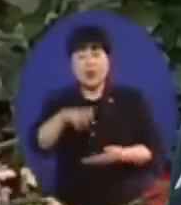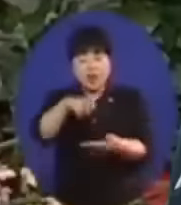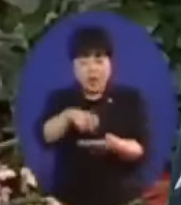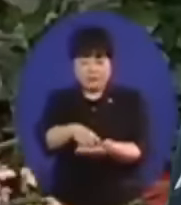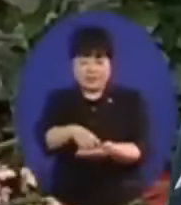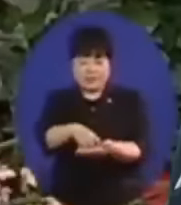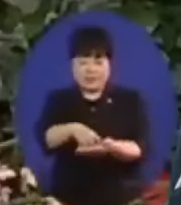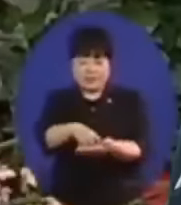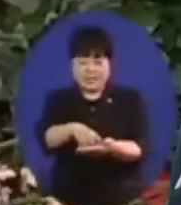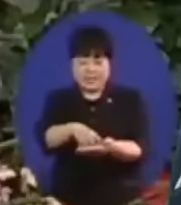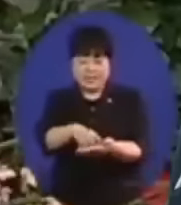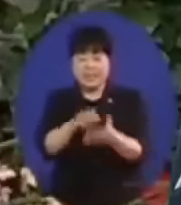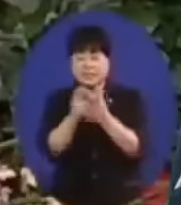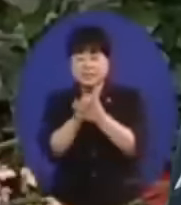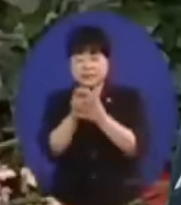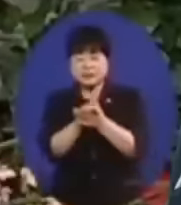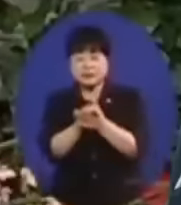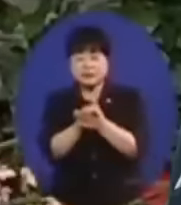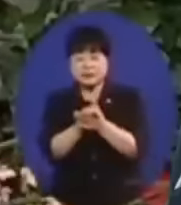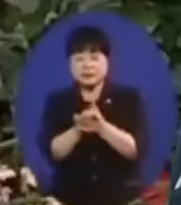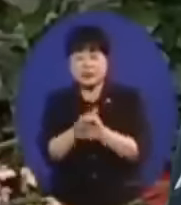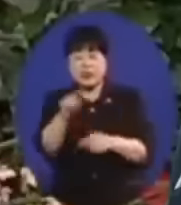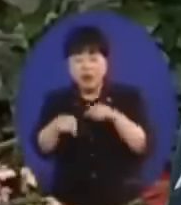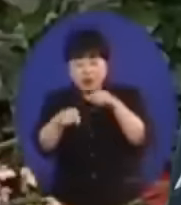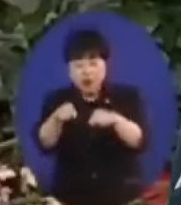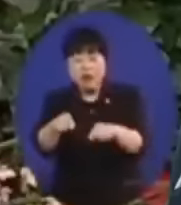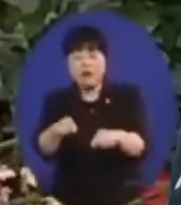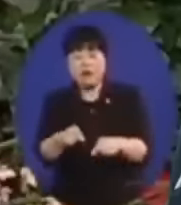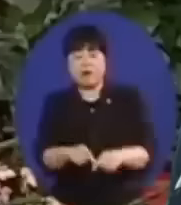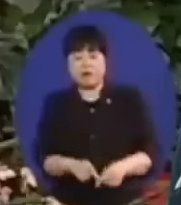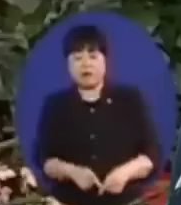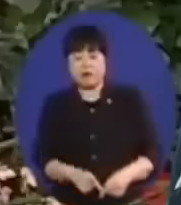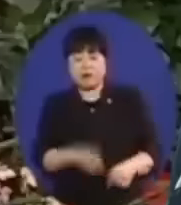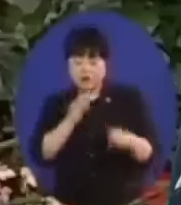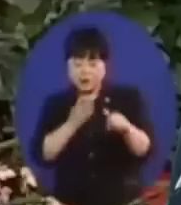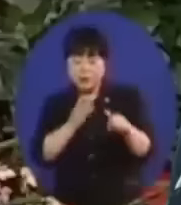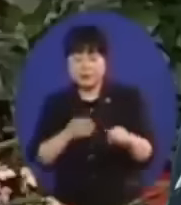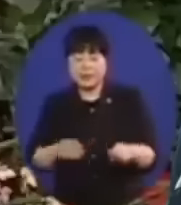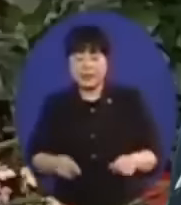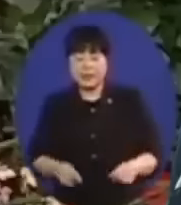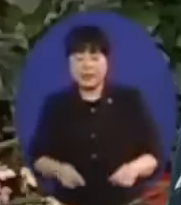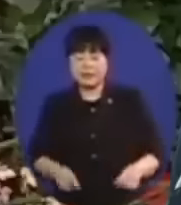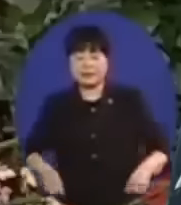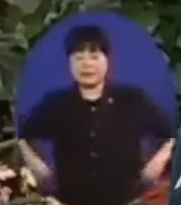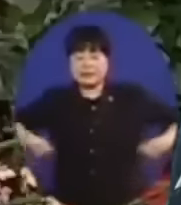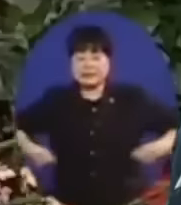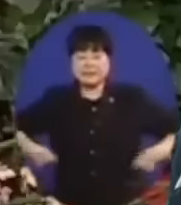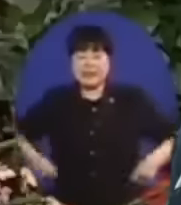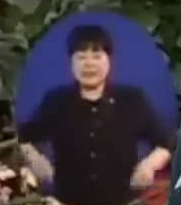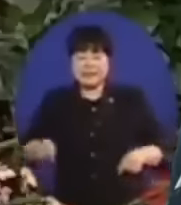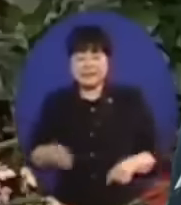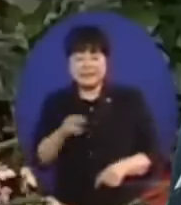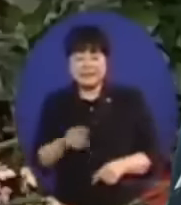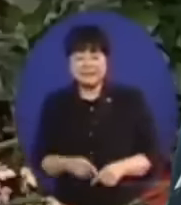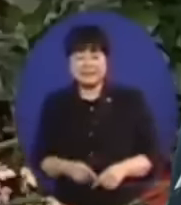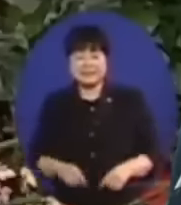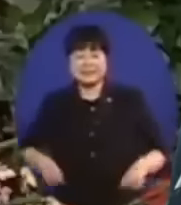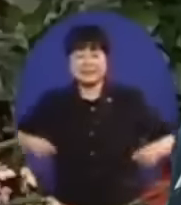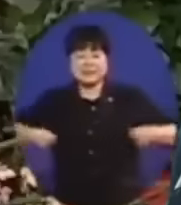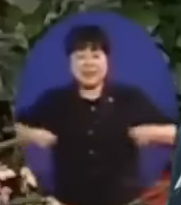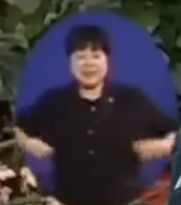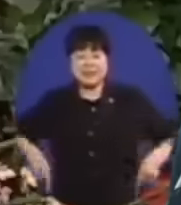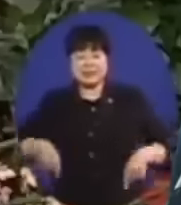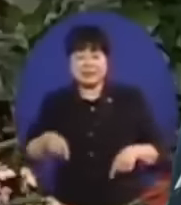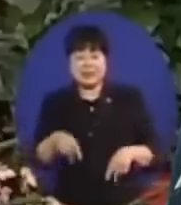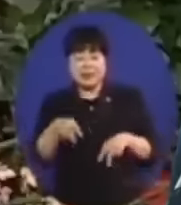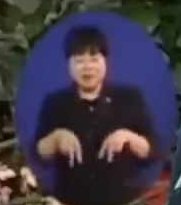안진뱅이었거든요. 친구들도 그에게 걷기를 기원하며 지팡이를 선물했습니다. 얼마 후 타임지는 루스벨트가 지팡이를